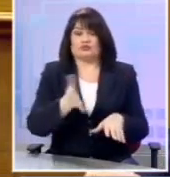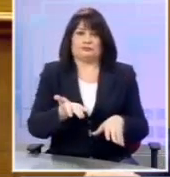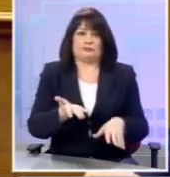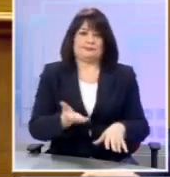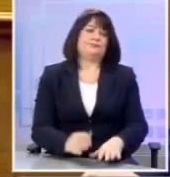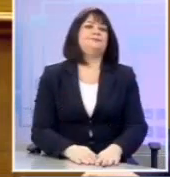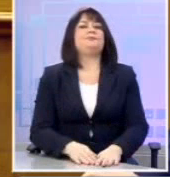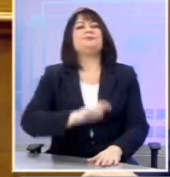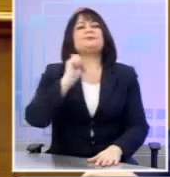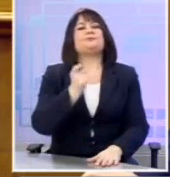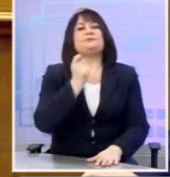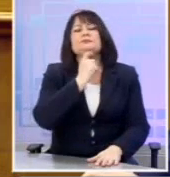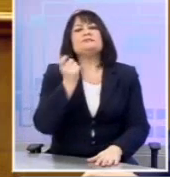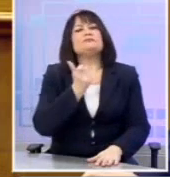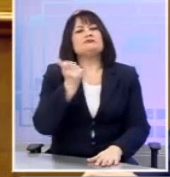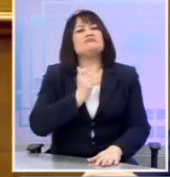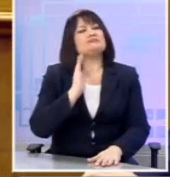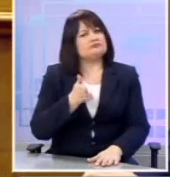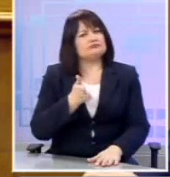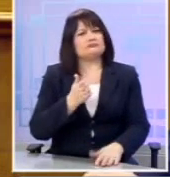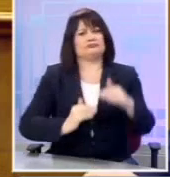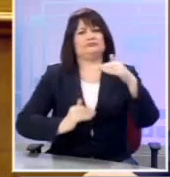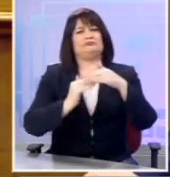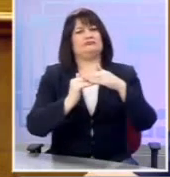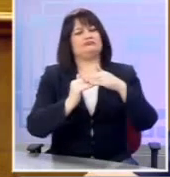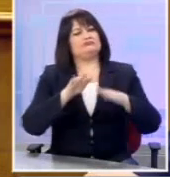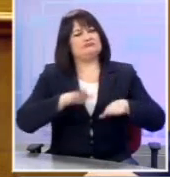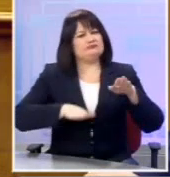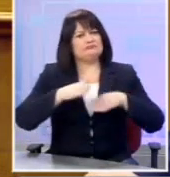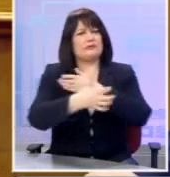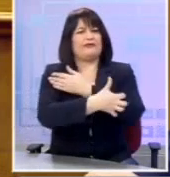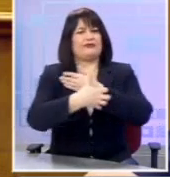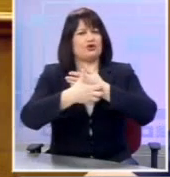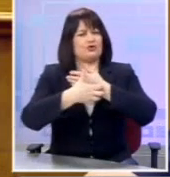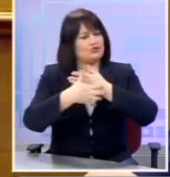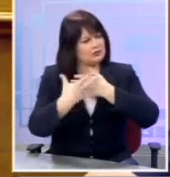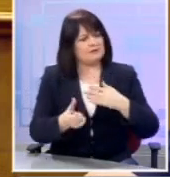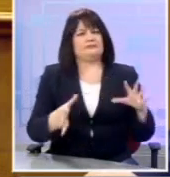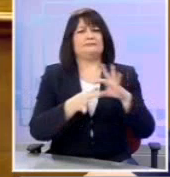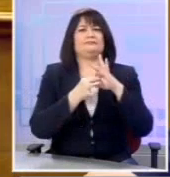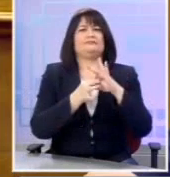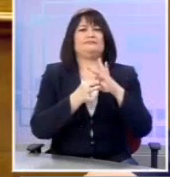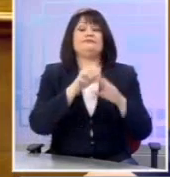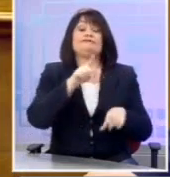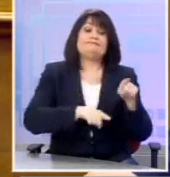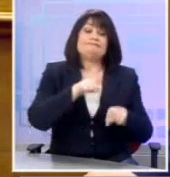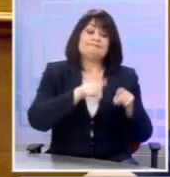Η Εθνική Σύνταξη ανταποκρίνεται στο σχετικό όριο της φτώχειας και είναι συνδεδεμένη με τους ρυθμούς